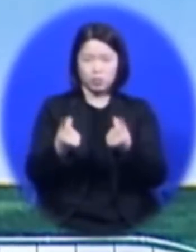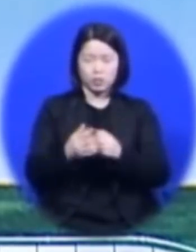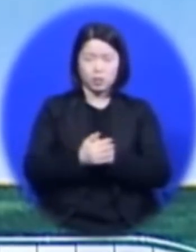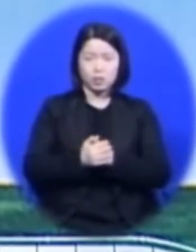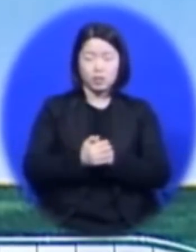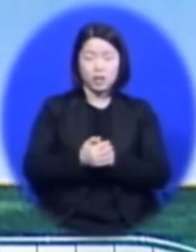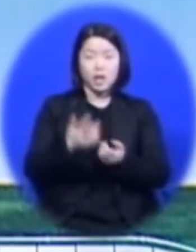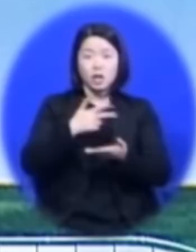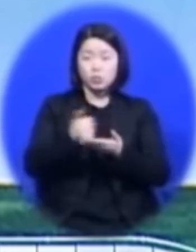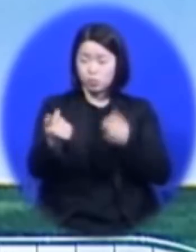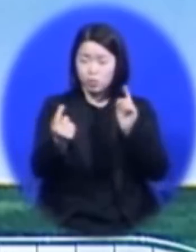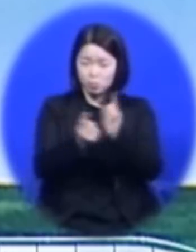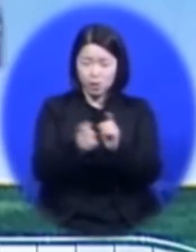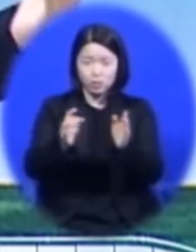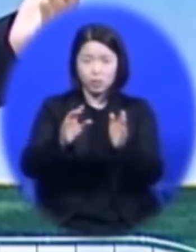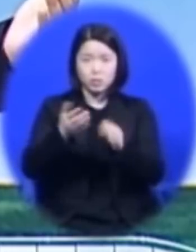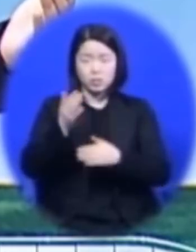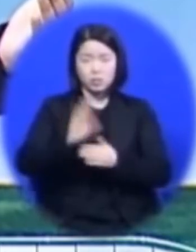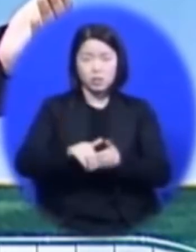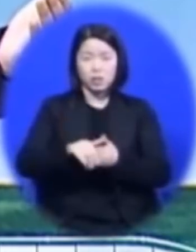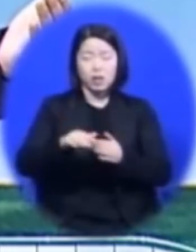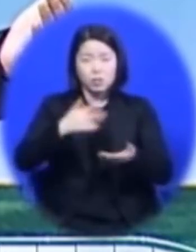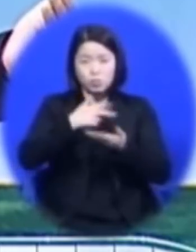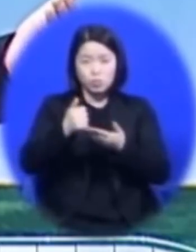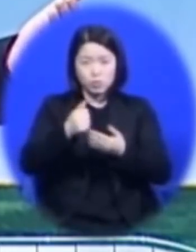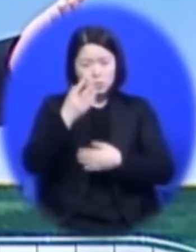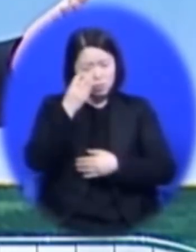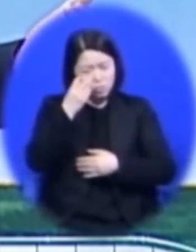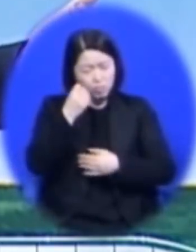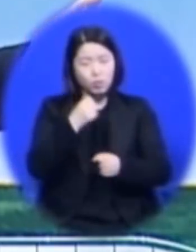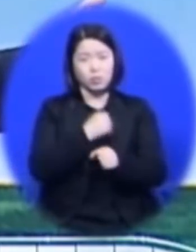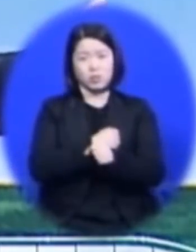주님을 만났는데 주님 인 세상 없이 어색해요